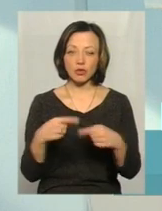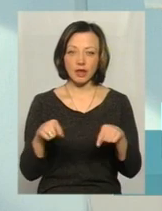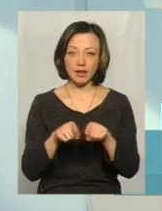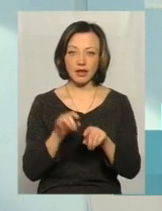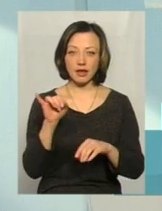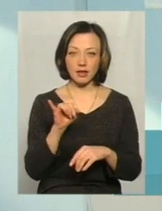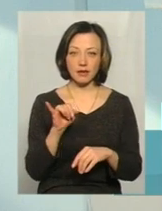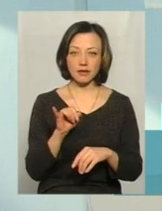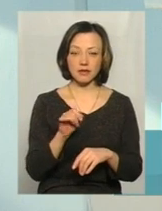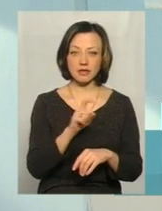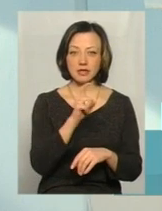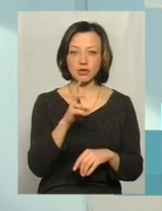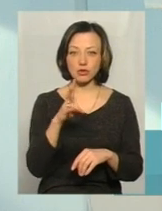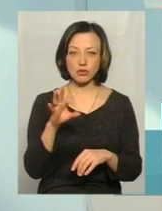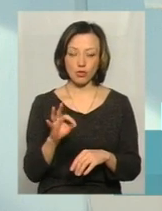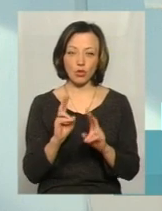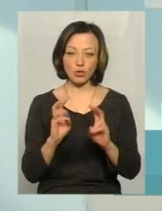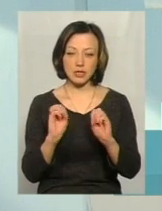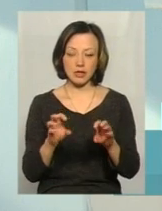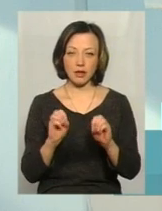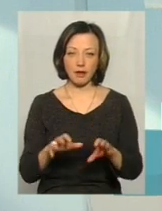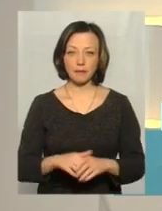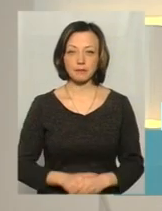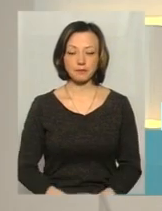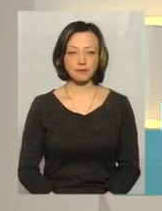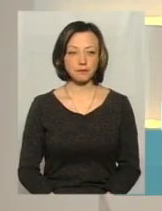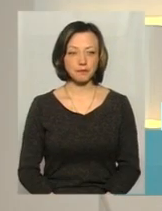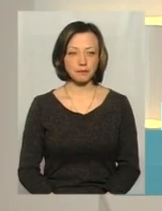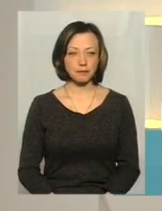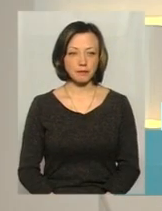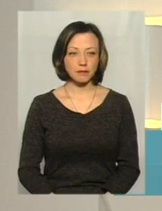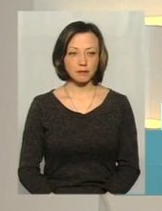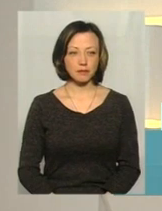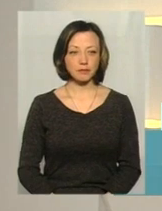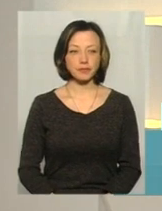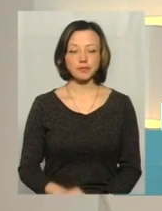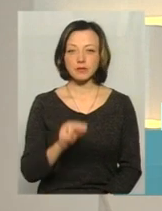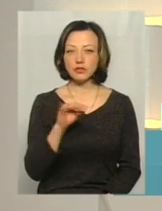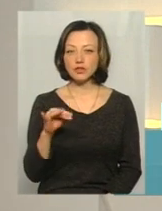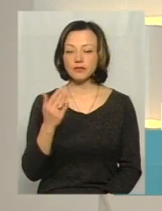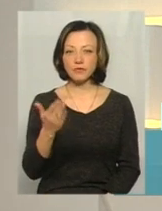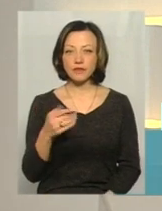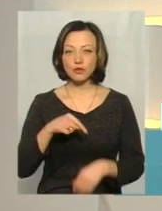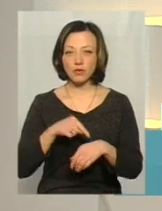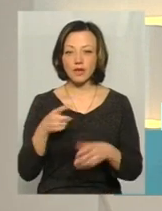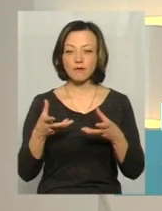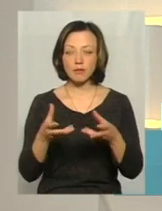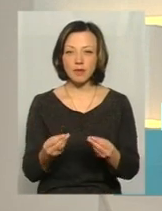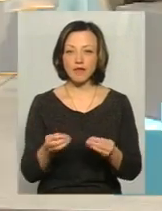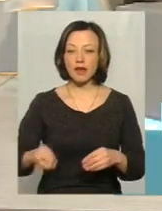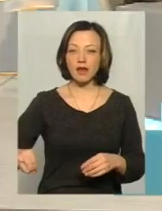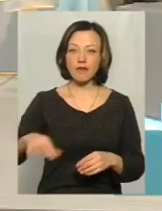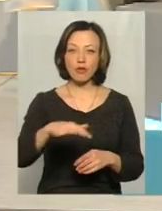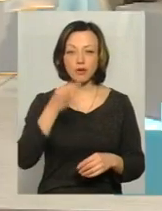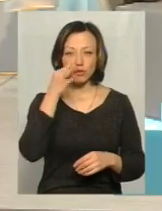і в категорії тих, хто буде здавати зовнішнє незалежне оцінювання. Чи відчуваєте вплив, можливо, якогось